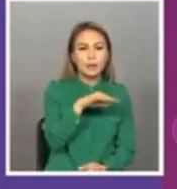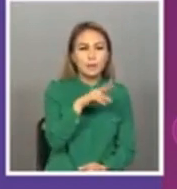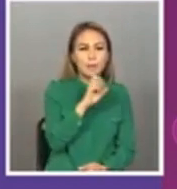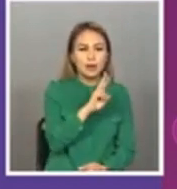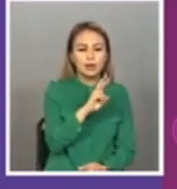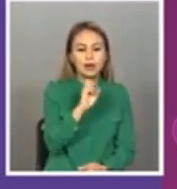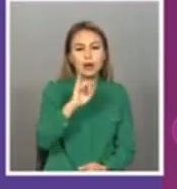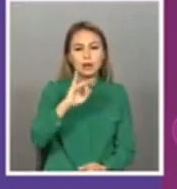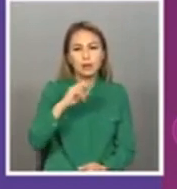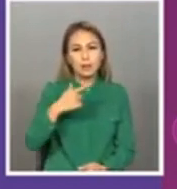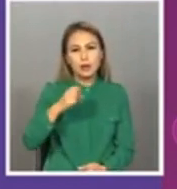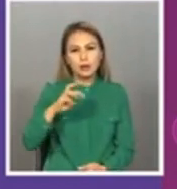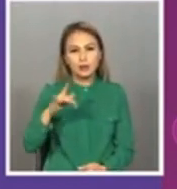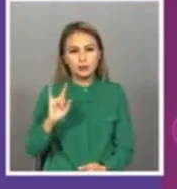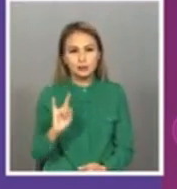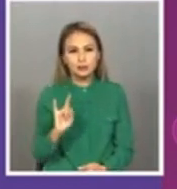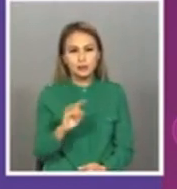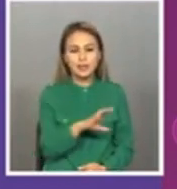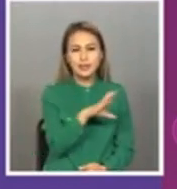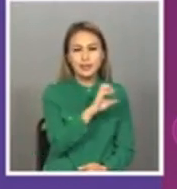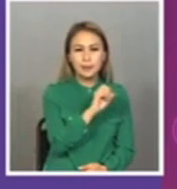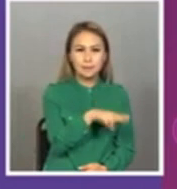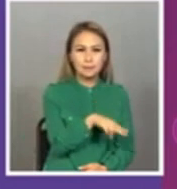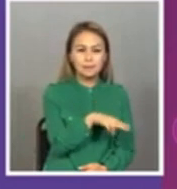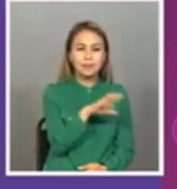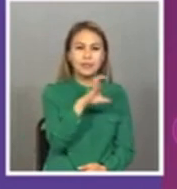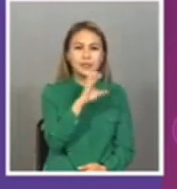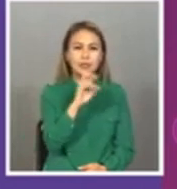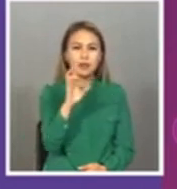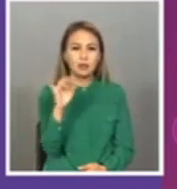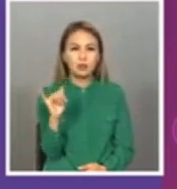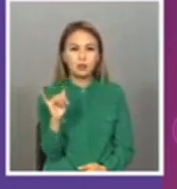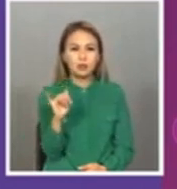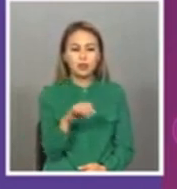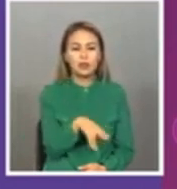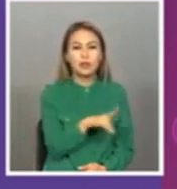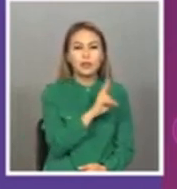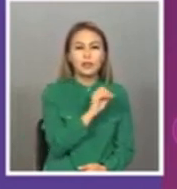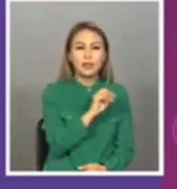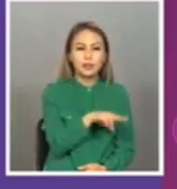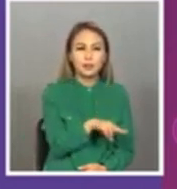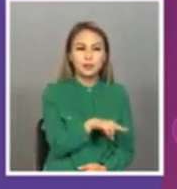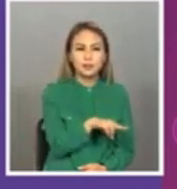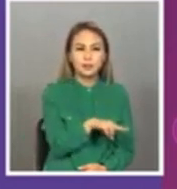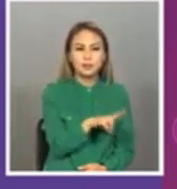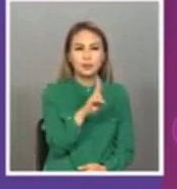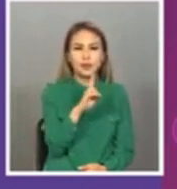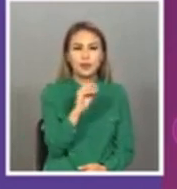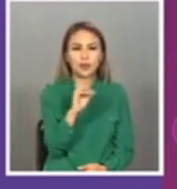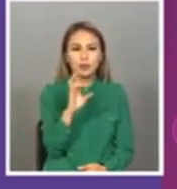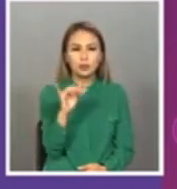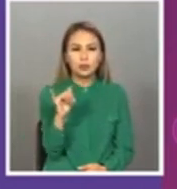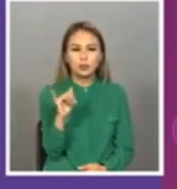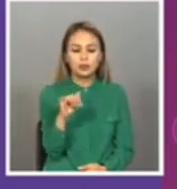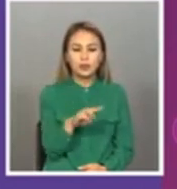Арғымақ, арғымағы. Сеп, себу. Кеп,